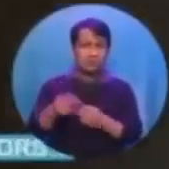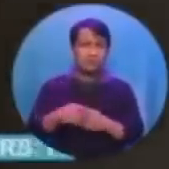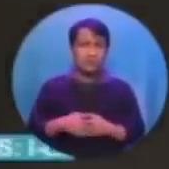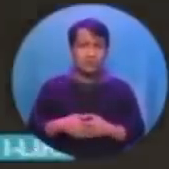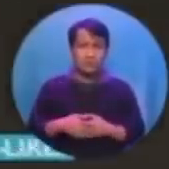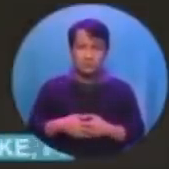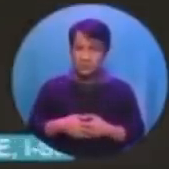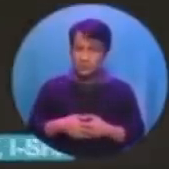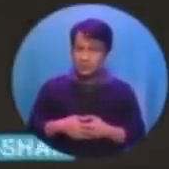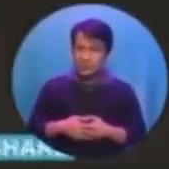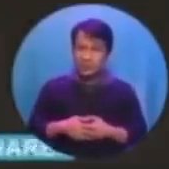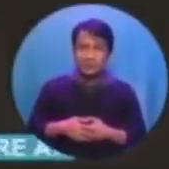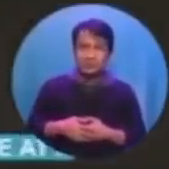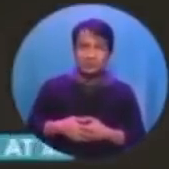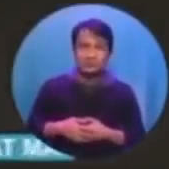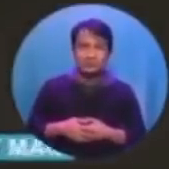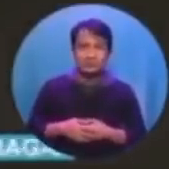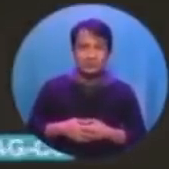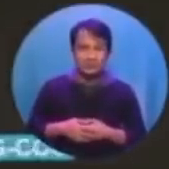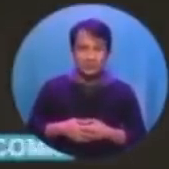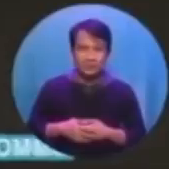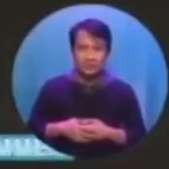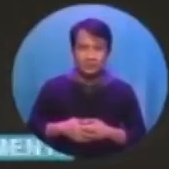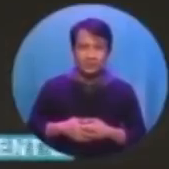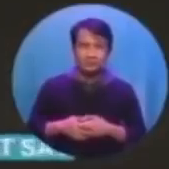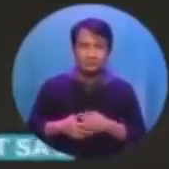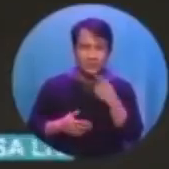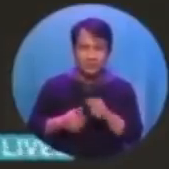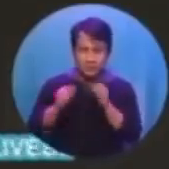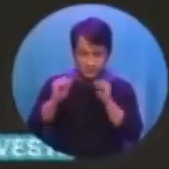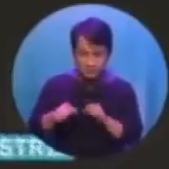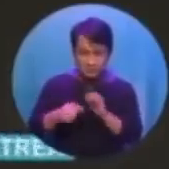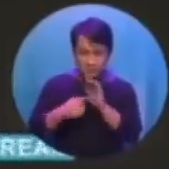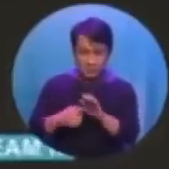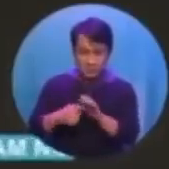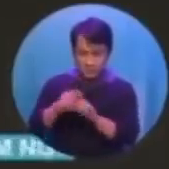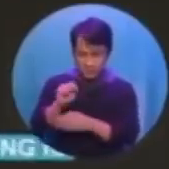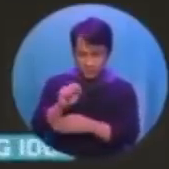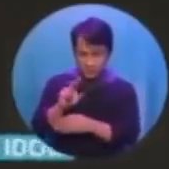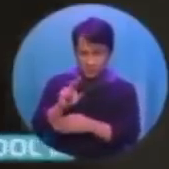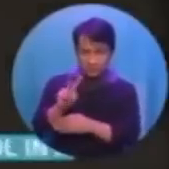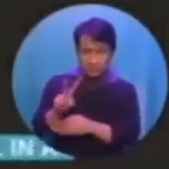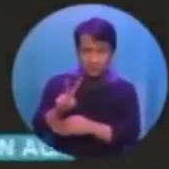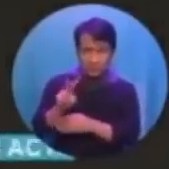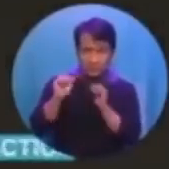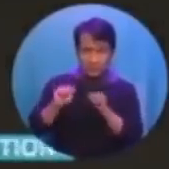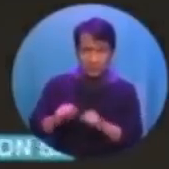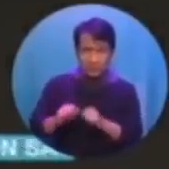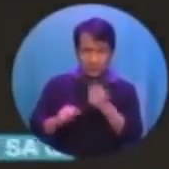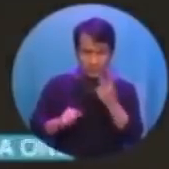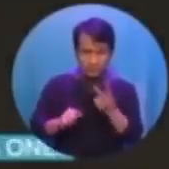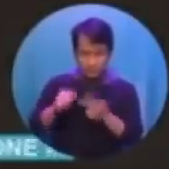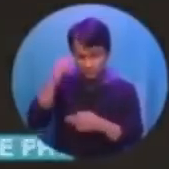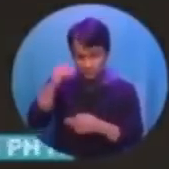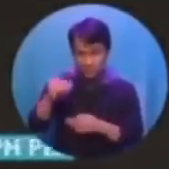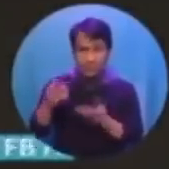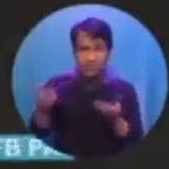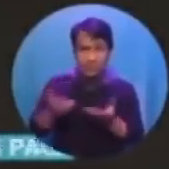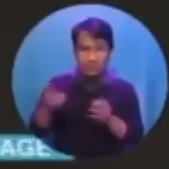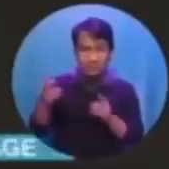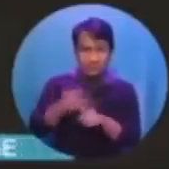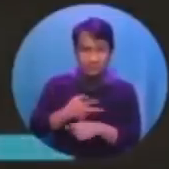Yeah. Okay, yan po yun. Yun, pulang SUV. Pilit na pinapasok po yung isang lalaki. Yan po yung